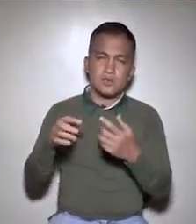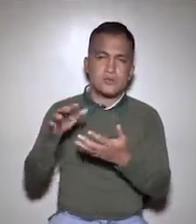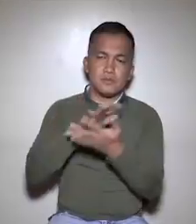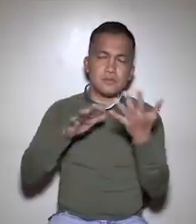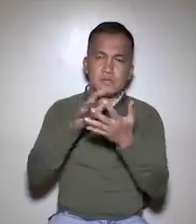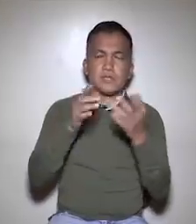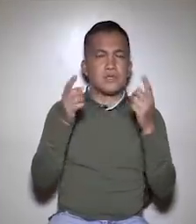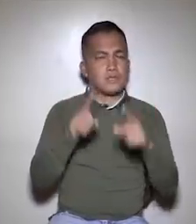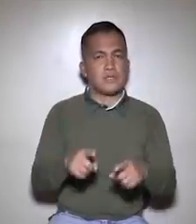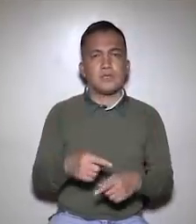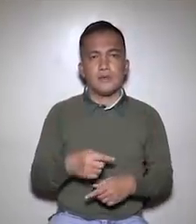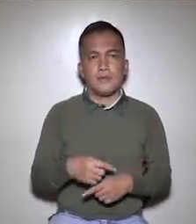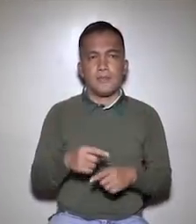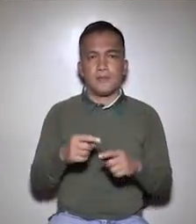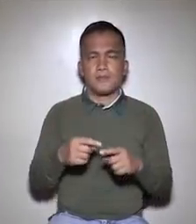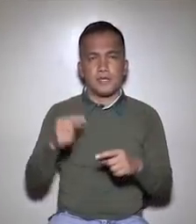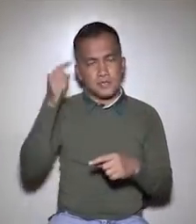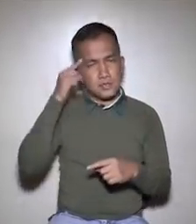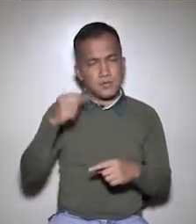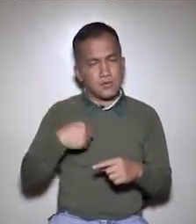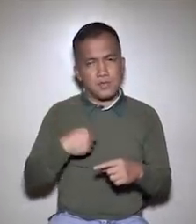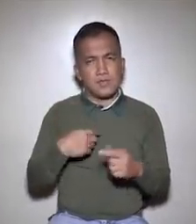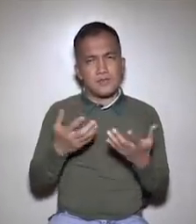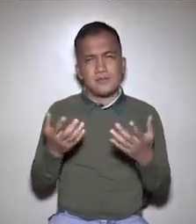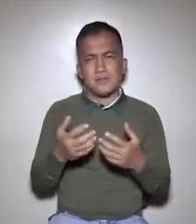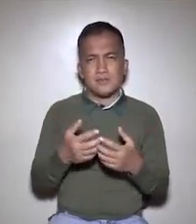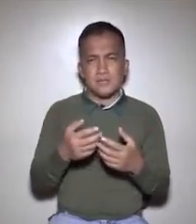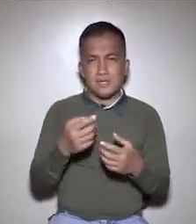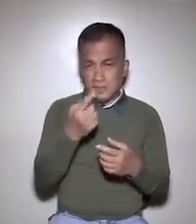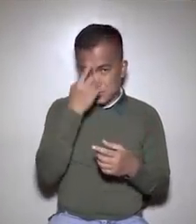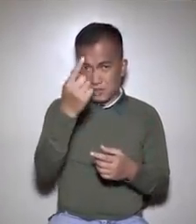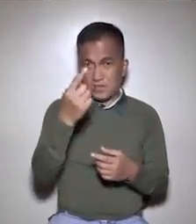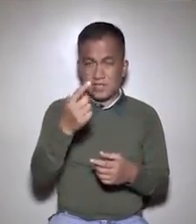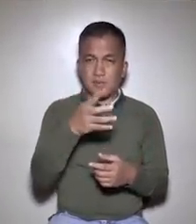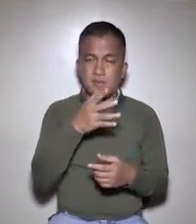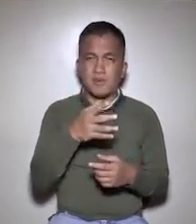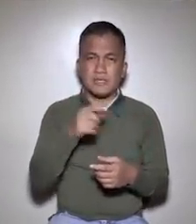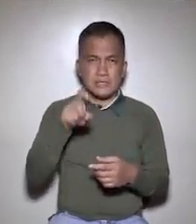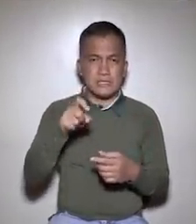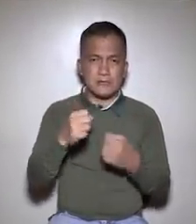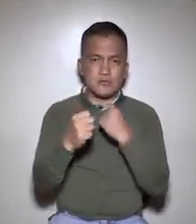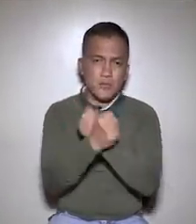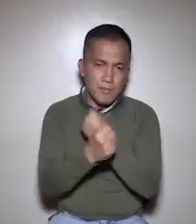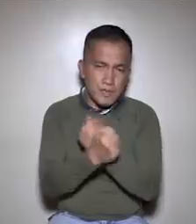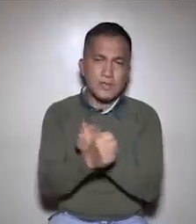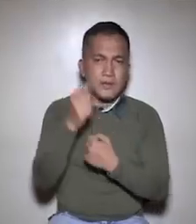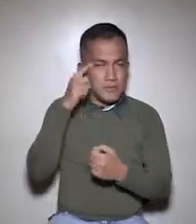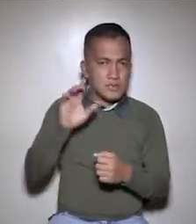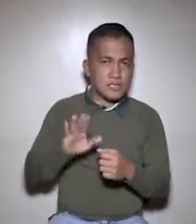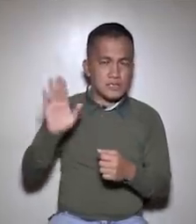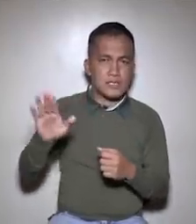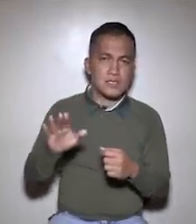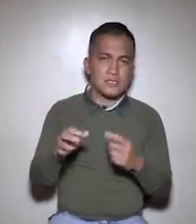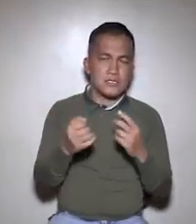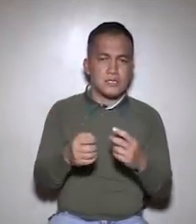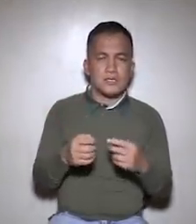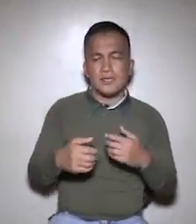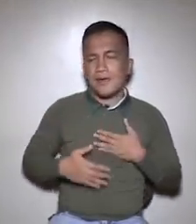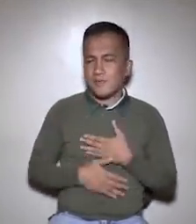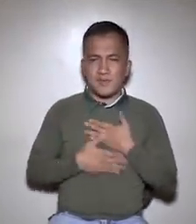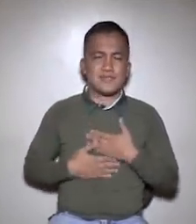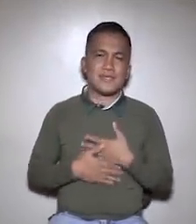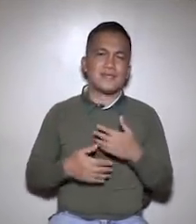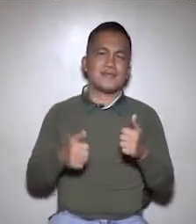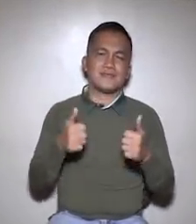bumigay kasi halo-halo na yung nangyari. Kaso inisip ko yung mga anak ko. Single mom ako, kailangan lumaban para sa kanila. Anong nararamdaman mo ngayon